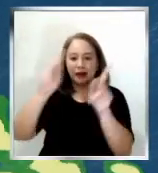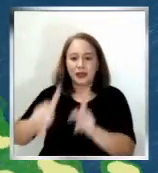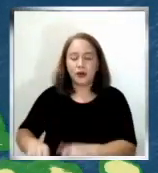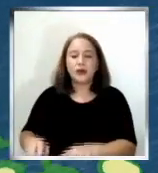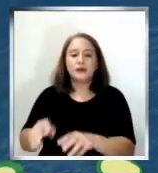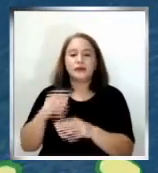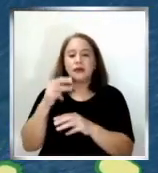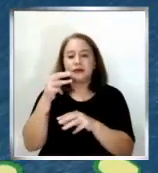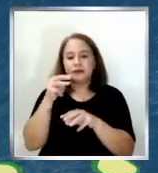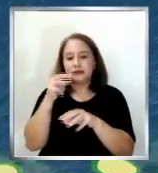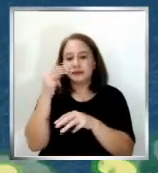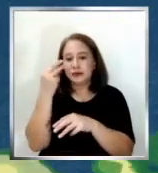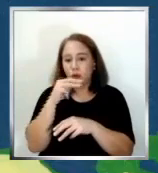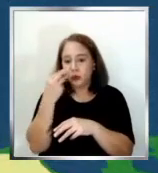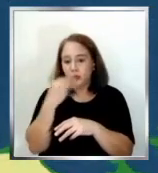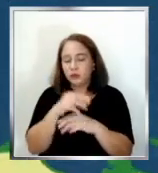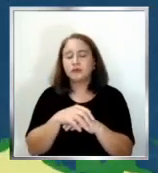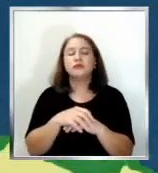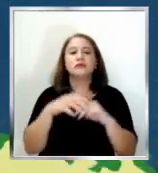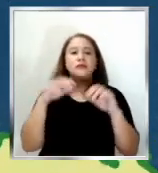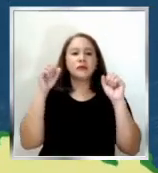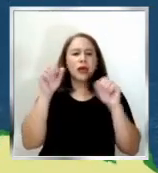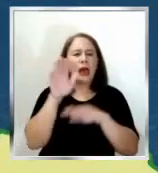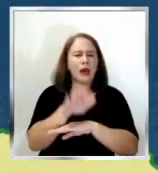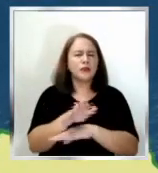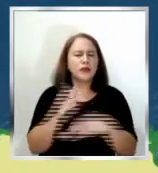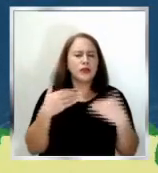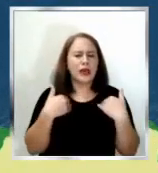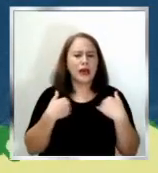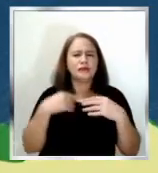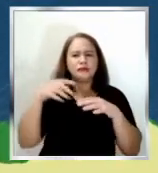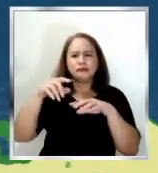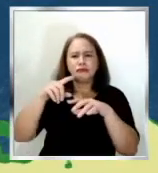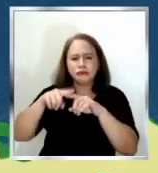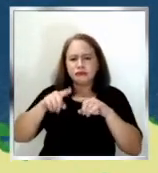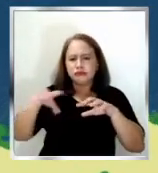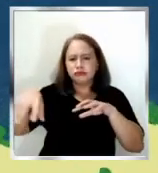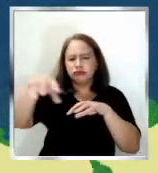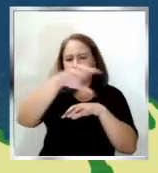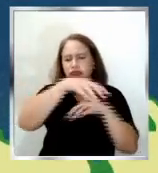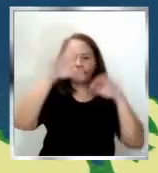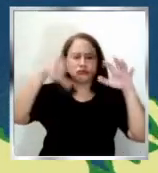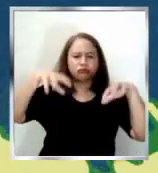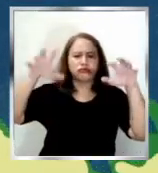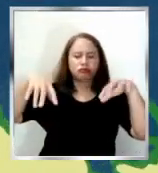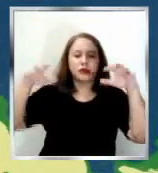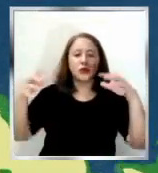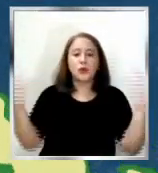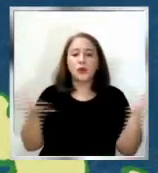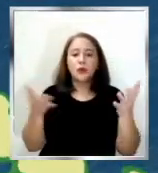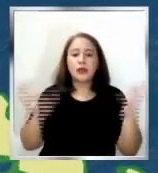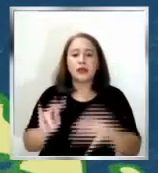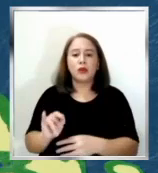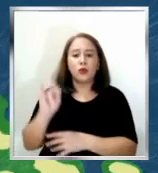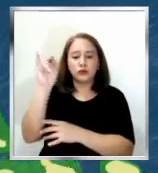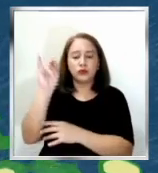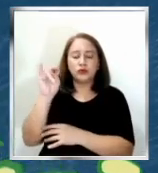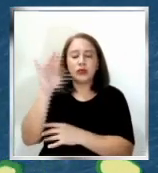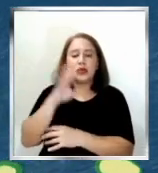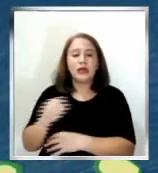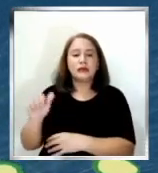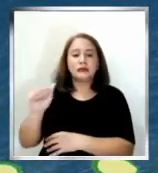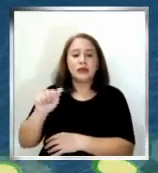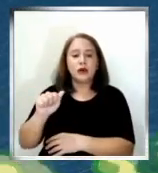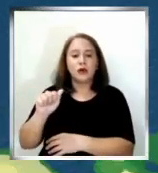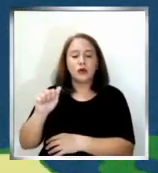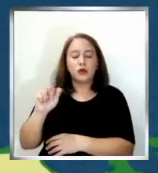Sa hapon, mayroon ka rin mga isolated rain showers and thunderstorms dyan sa may Ilocos Provinces, Aurora at Quezon. Pero mga